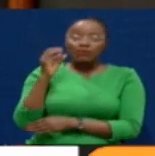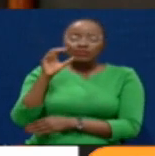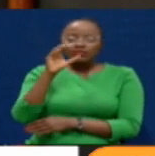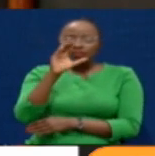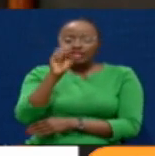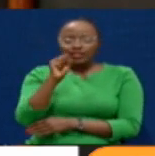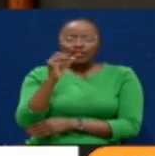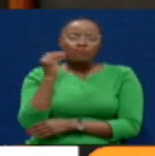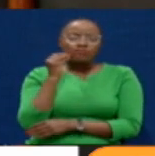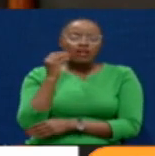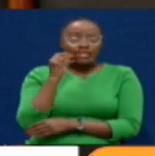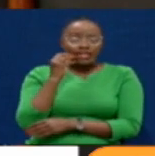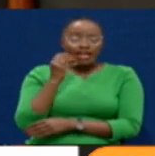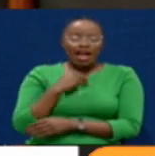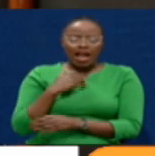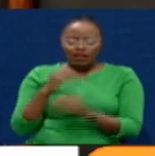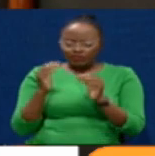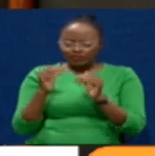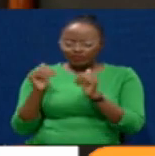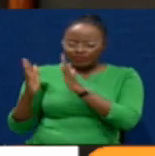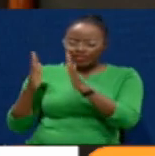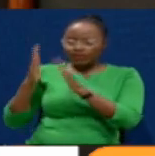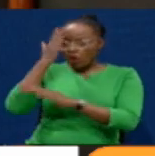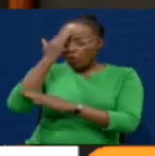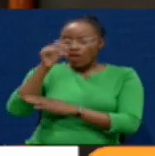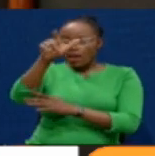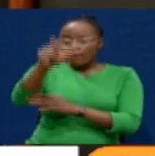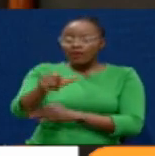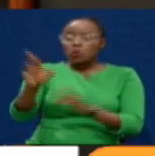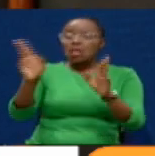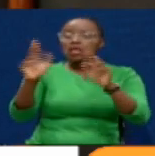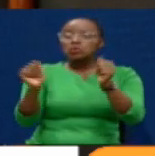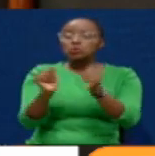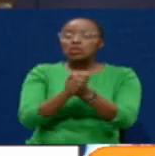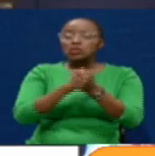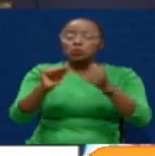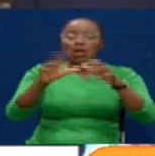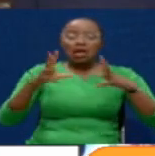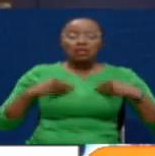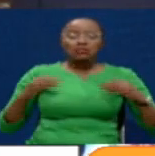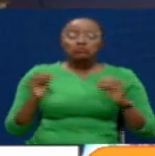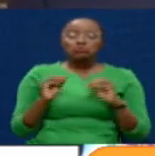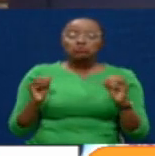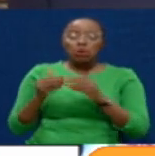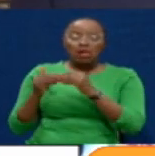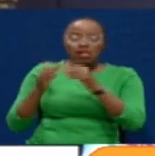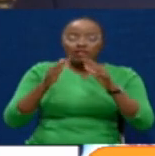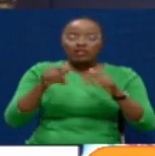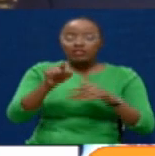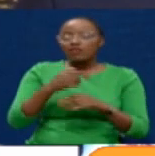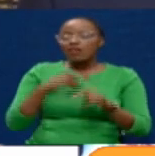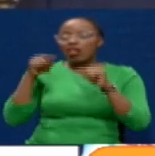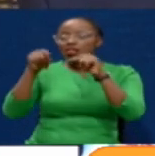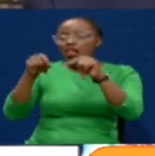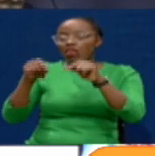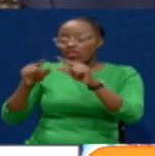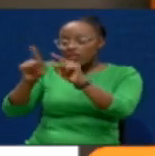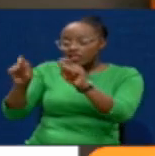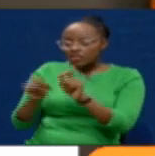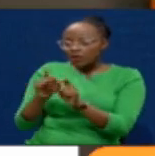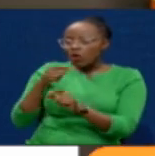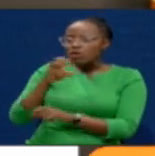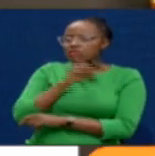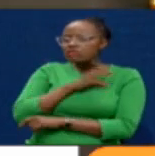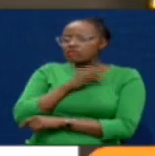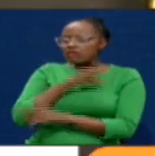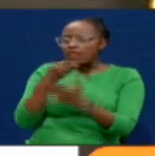waweke usalama sawa sawa, maana kule mtu anataka kuharibu hatuwezi kubali. Viongozi hao wakiwakejeli wenzao waliokuwa wanalalama